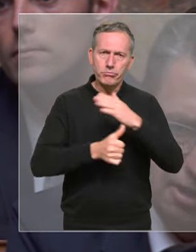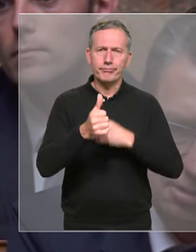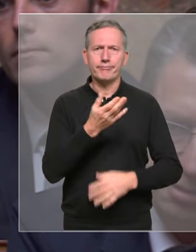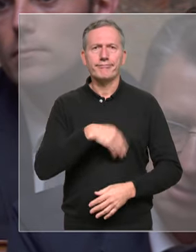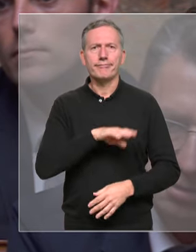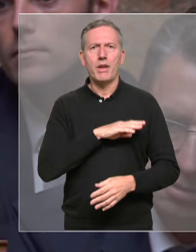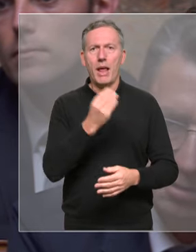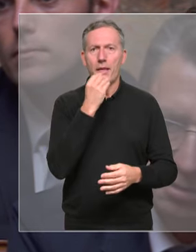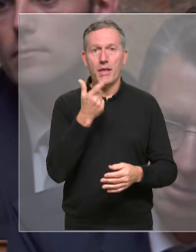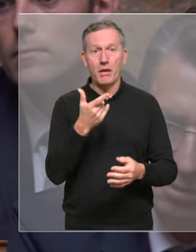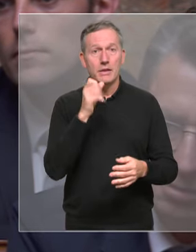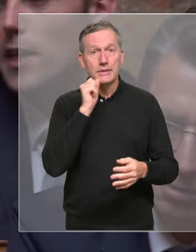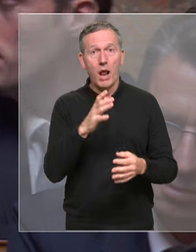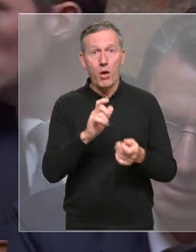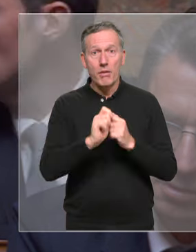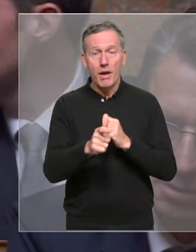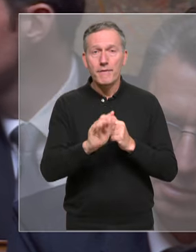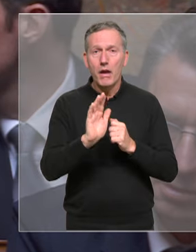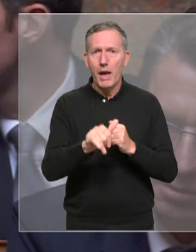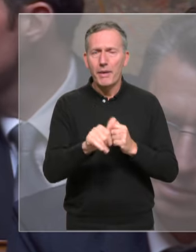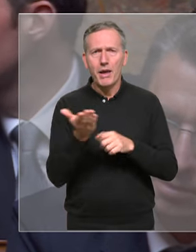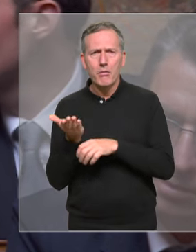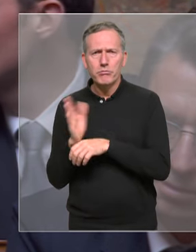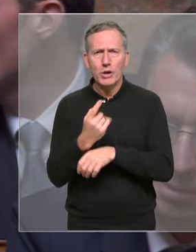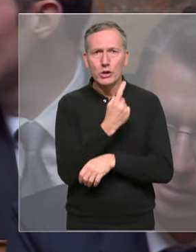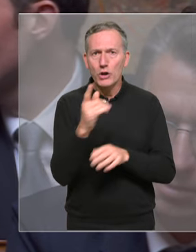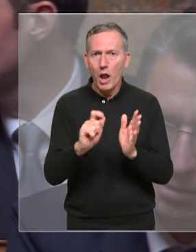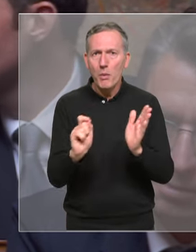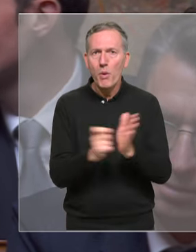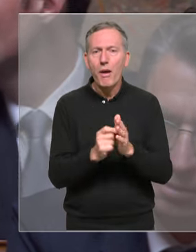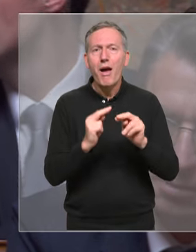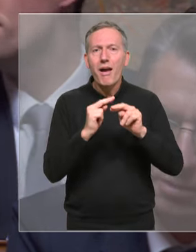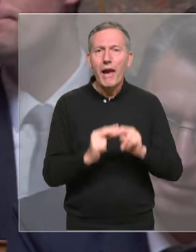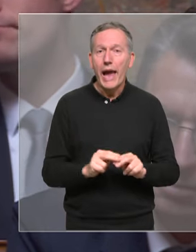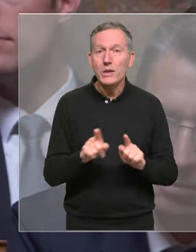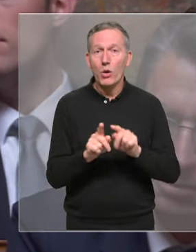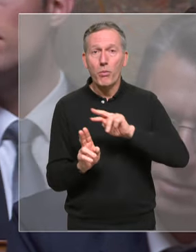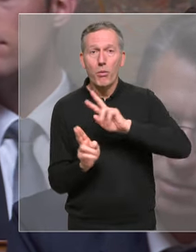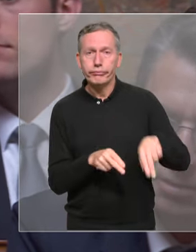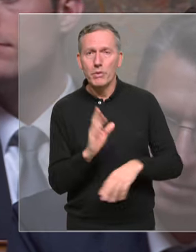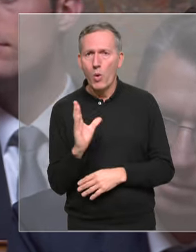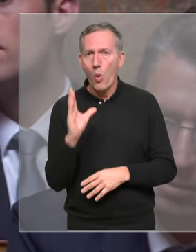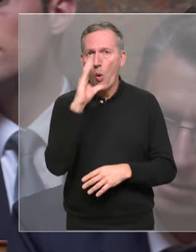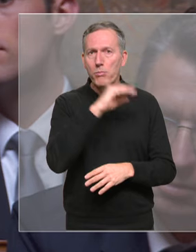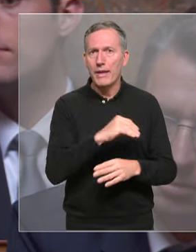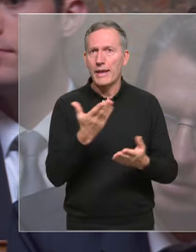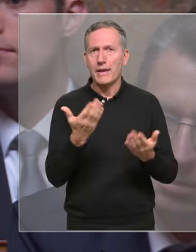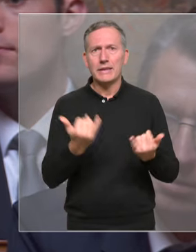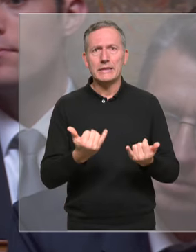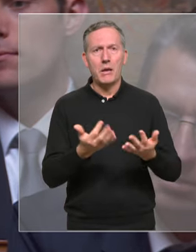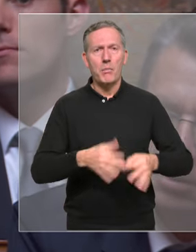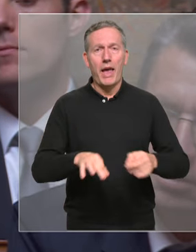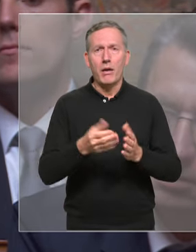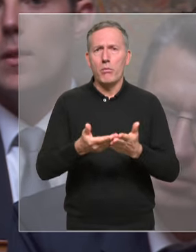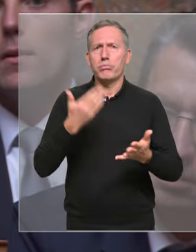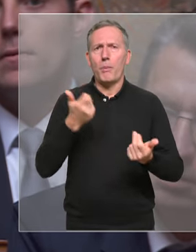ce salon est l'unique moment de mise en avant de nos agriculteurs qui, le reste du temps, sont les oubliés de notre pays. Depuis tant d'années,